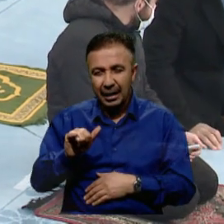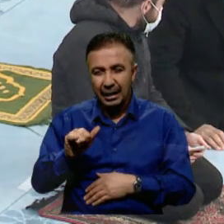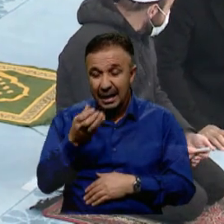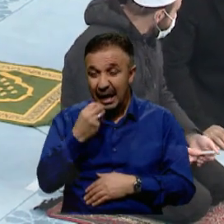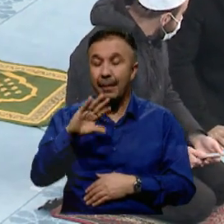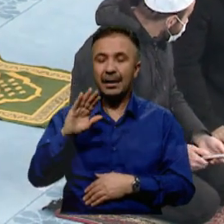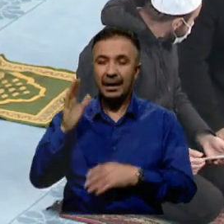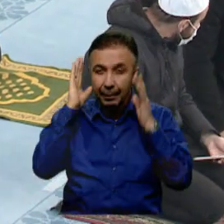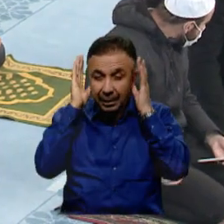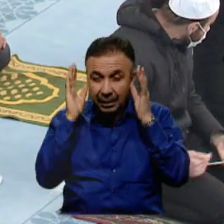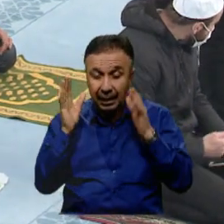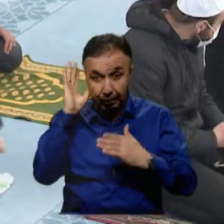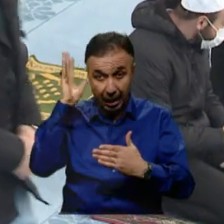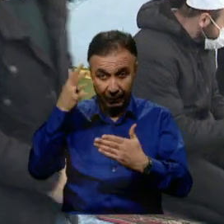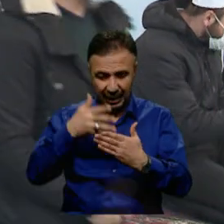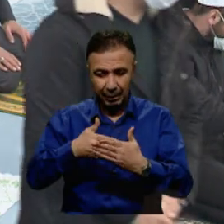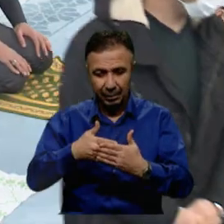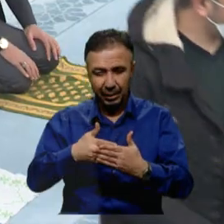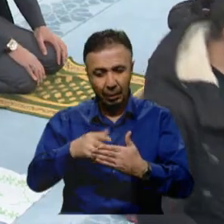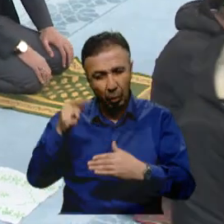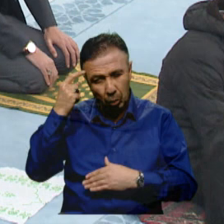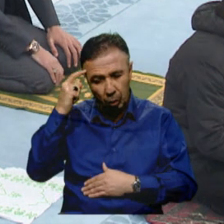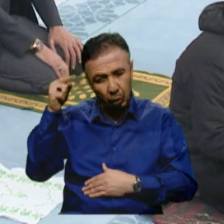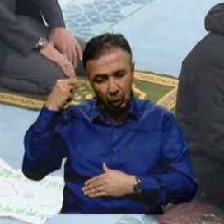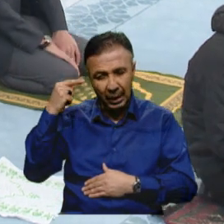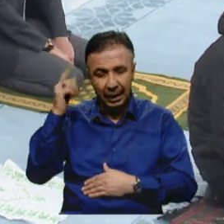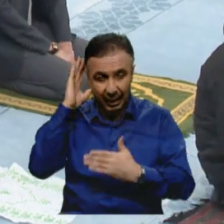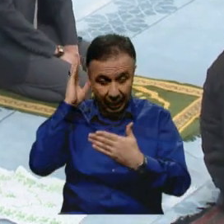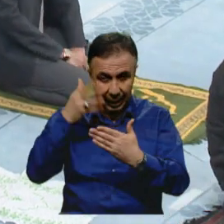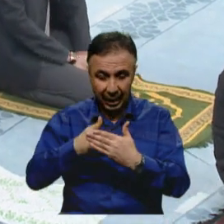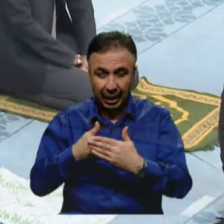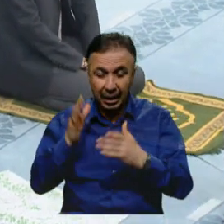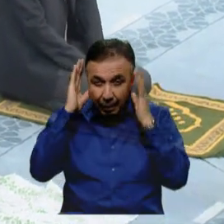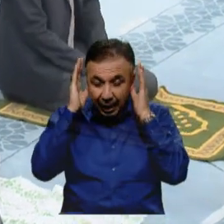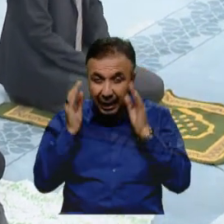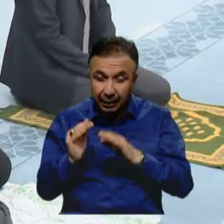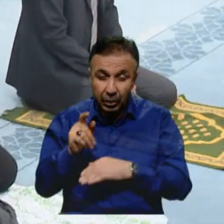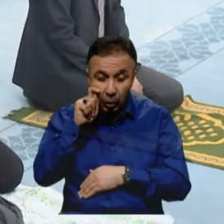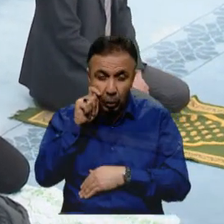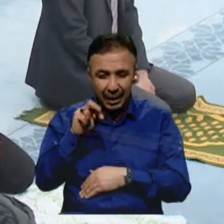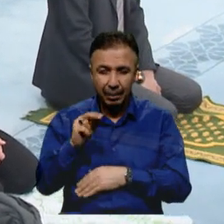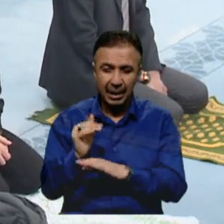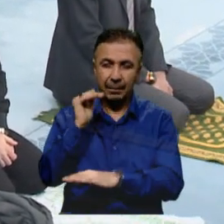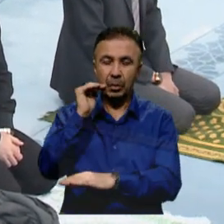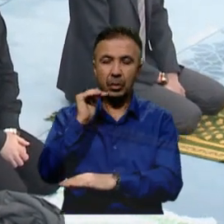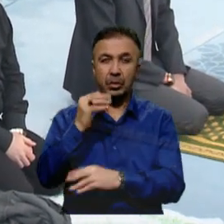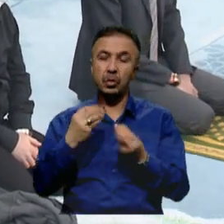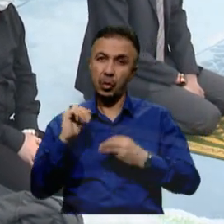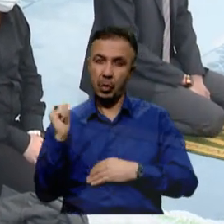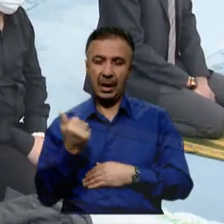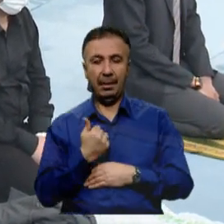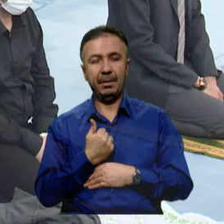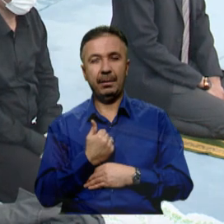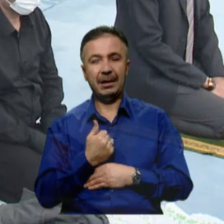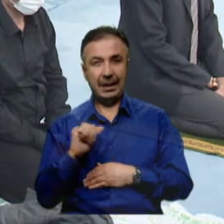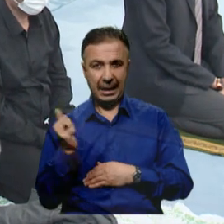bu bilinçle kılarsak, namaz hayatımızı Müslümanlaştırma noktasında en önemli bir ibadet. Değerli